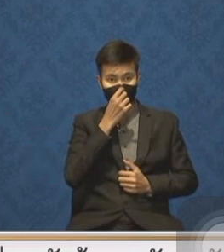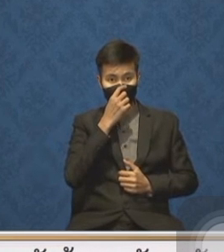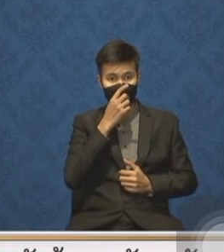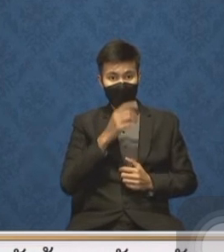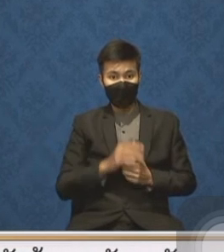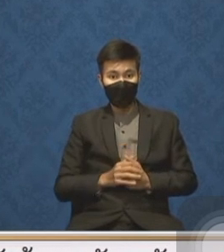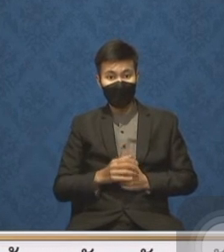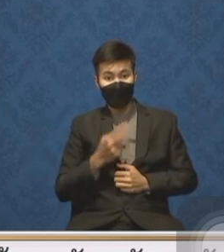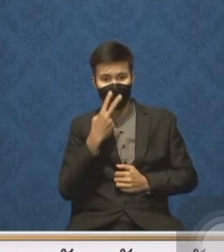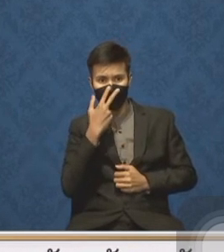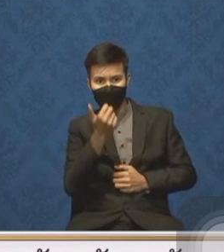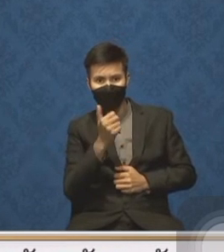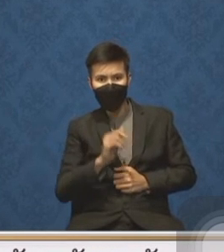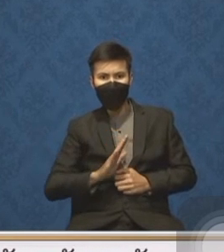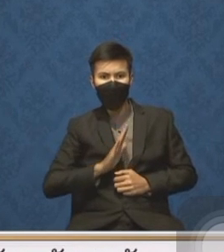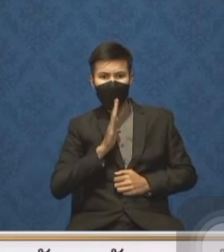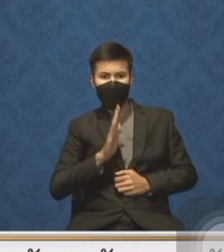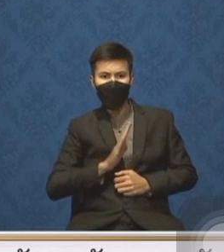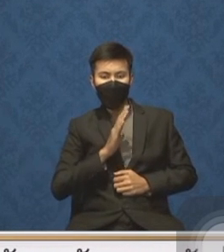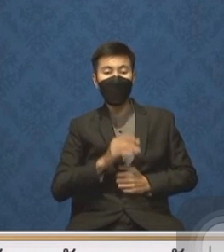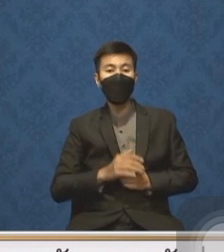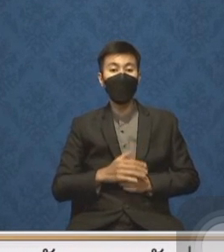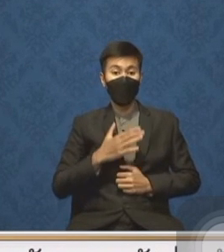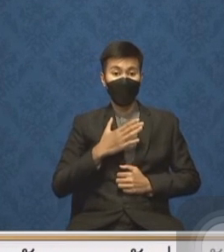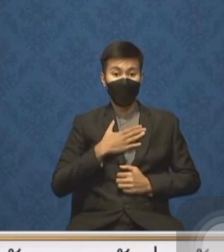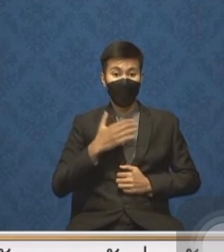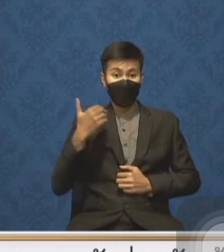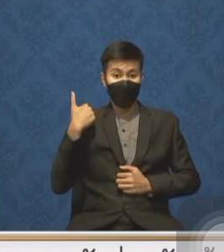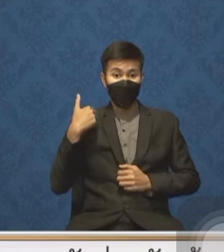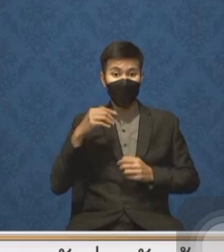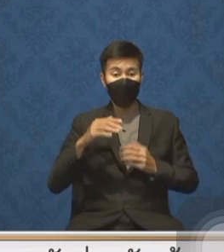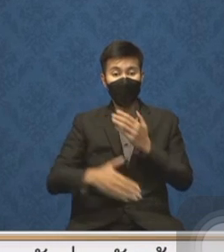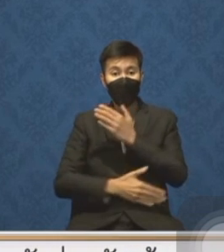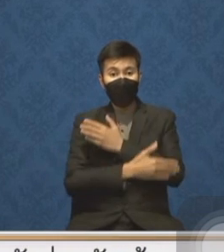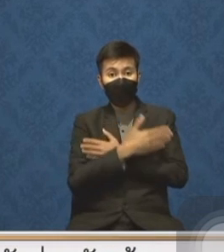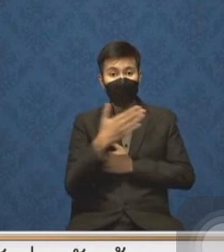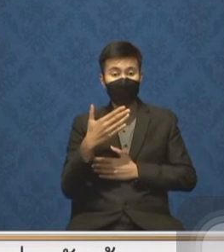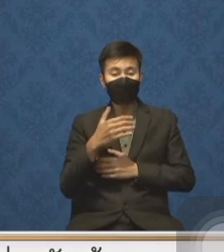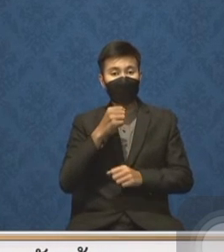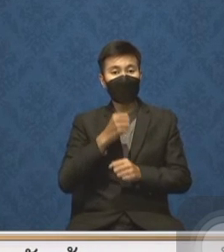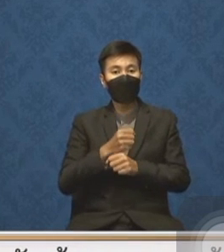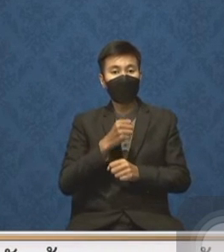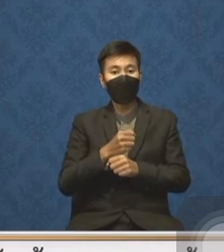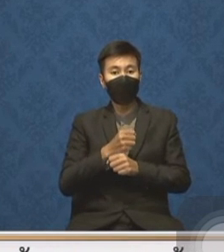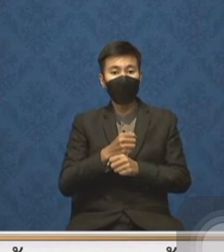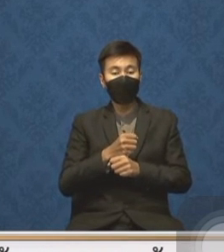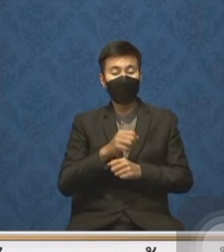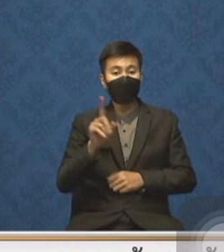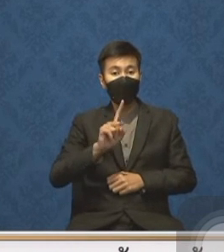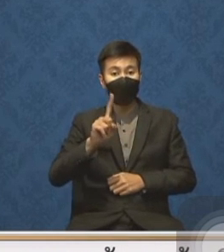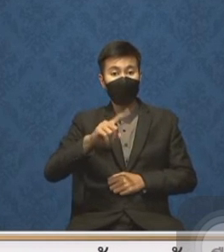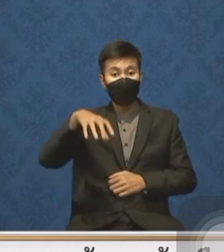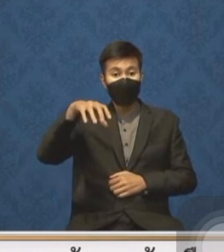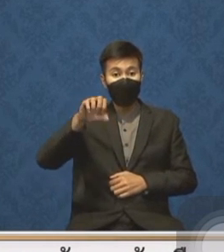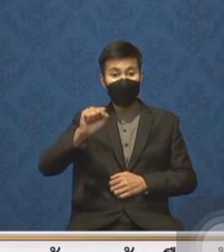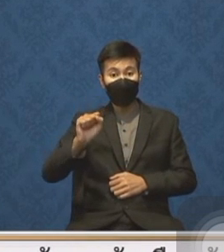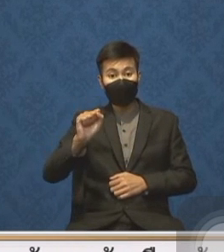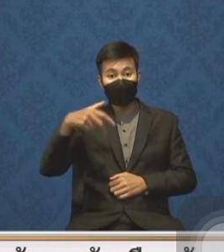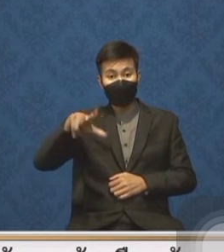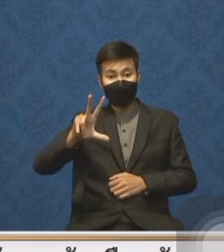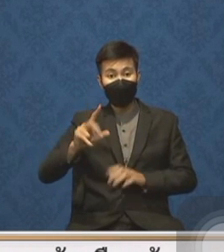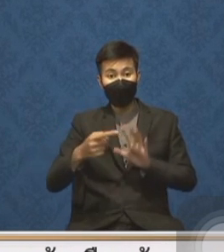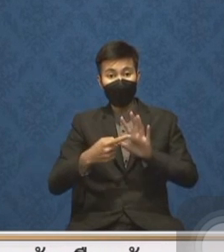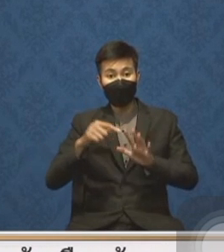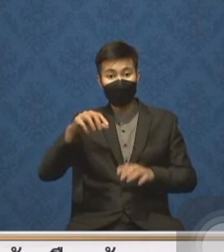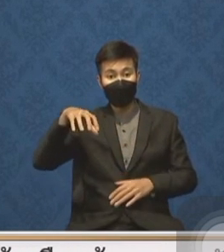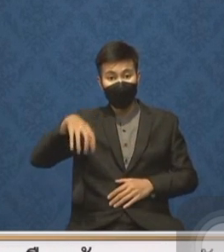รัฐสภาแห่งนี้ครับผมได้มีโอกาสทำงานทั้งที่รัฐสภาแห่งเก่าเมื่อสมัยที่แล้วแล้วก็ได้กลับก็มาที่นี่เป็นครั้